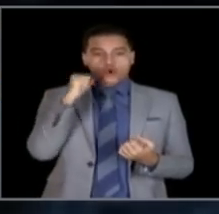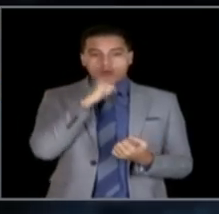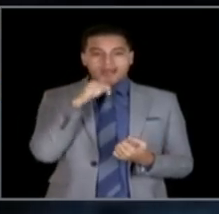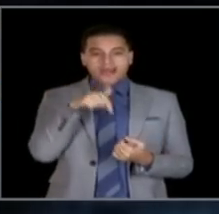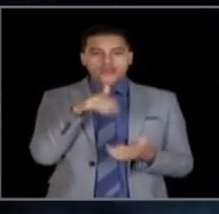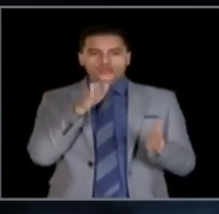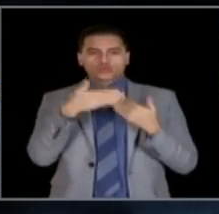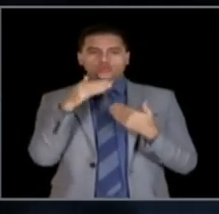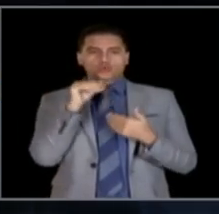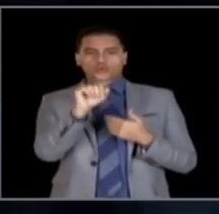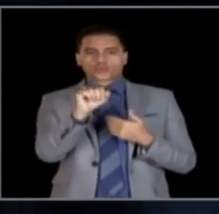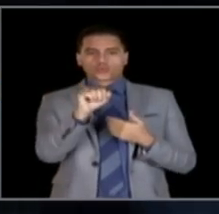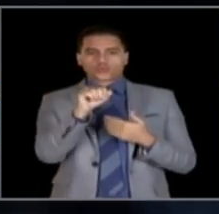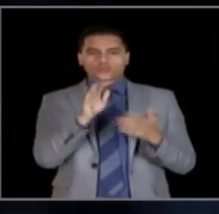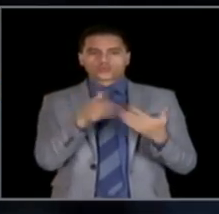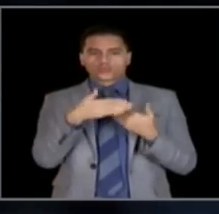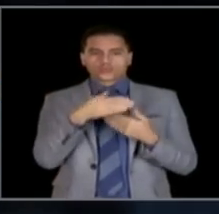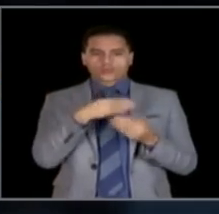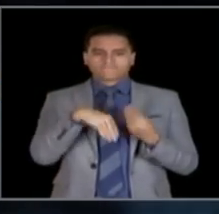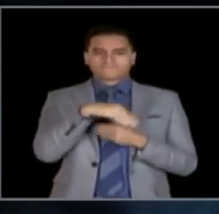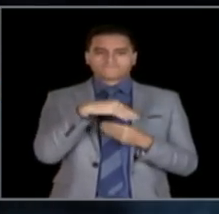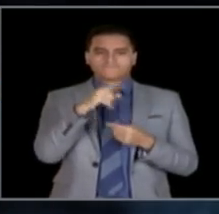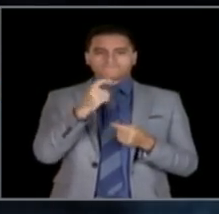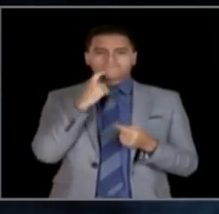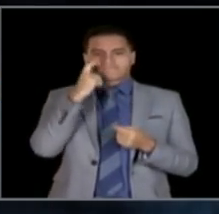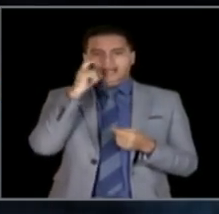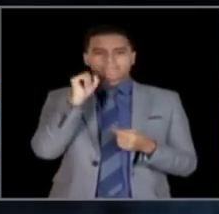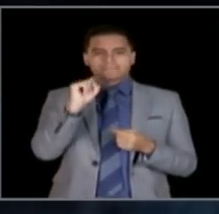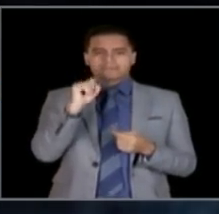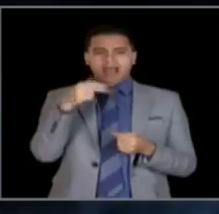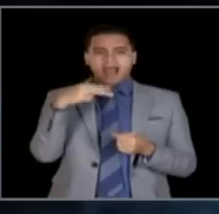من هو ملحن أغنية تخنو للفنان عبد الحليم حافظ؟